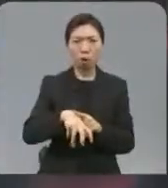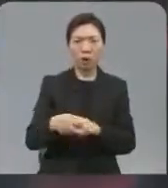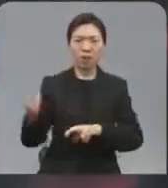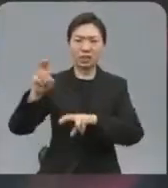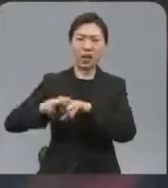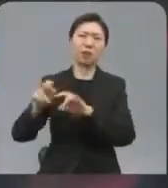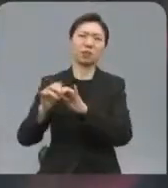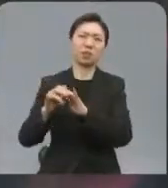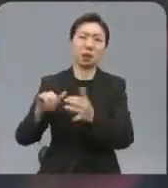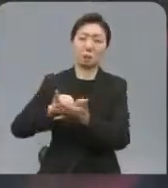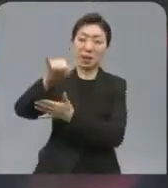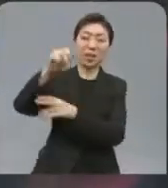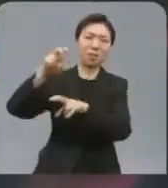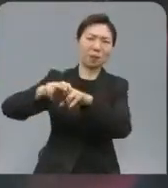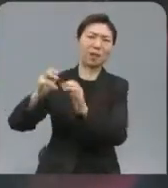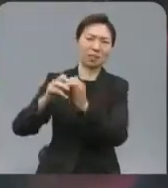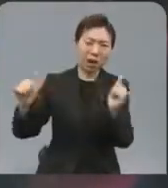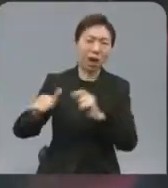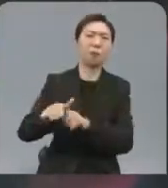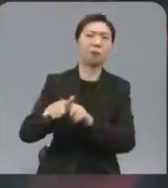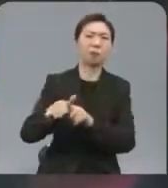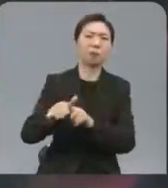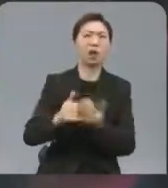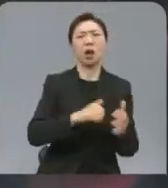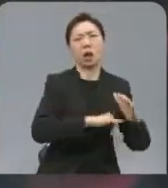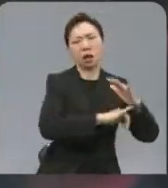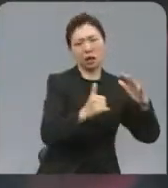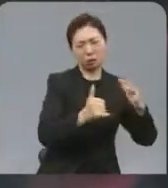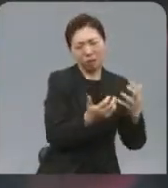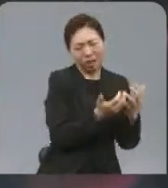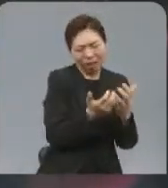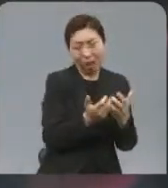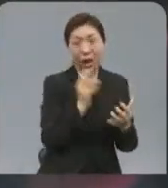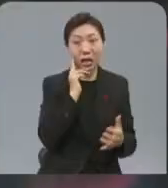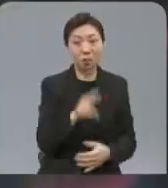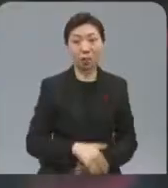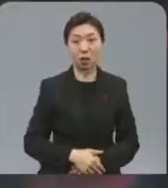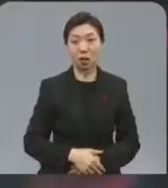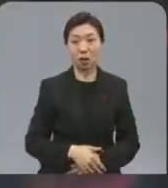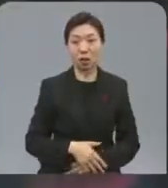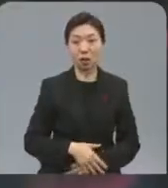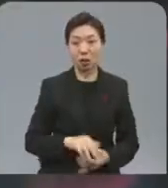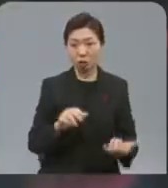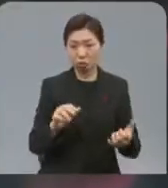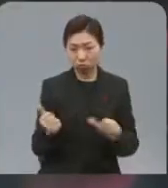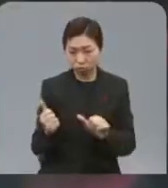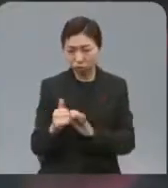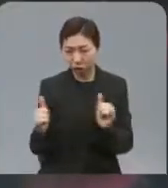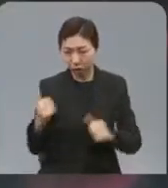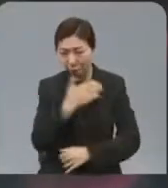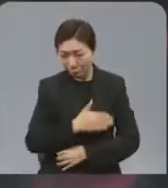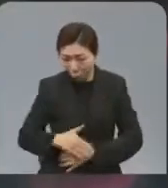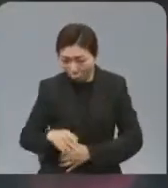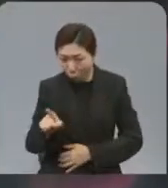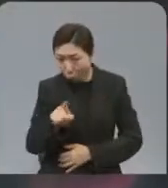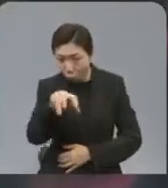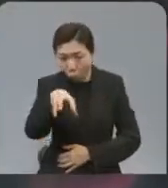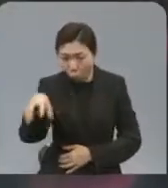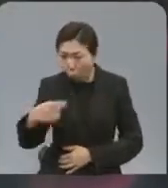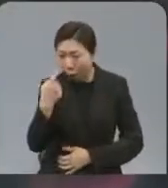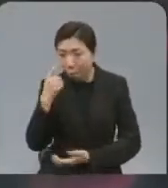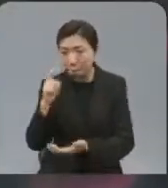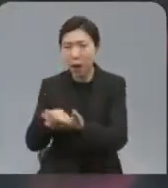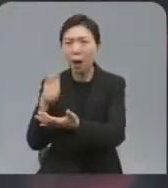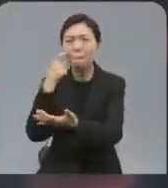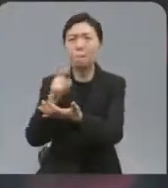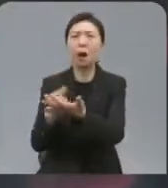von Koreanern in Übersee ein und schickte Mitarbeiter der dortigen Botschaft zu unglücksteller Angehörige von Passagieren